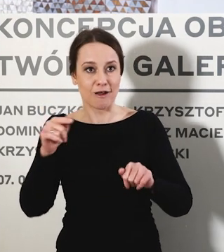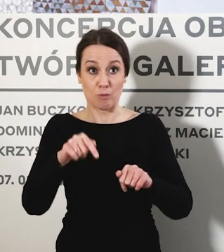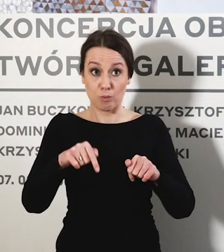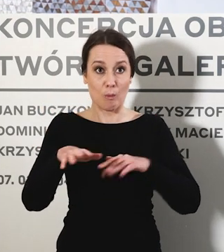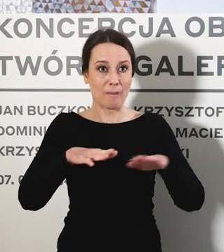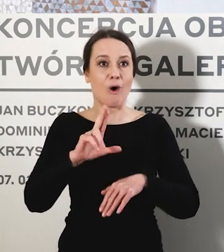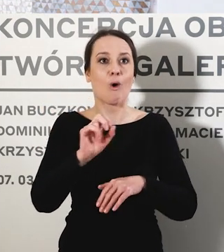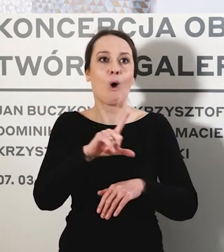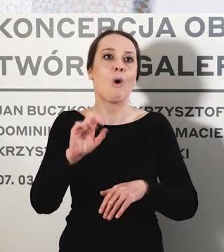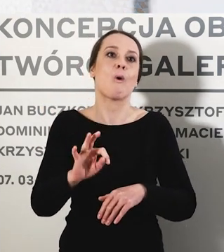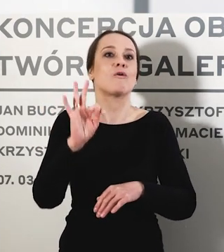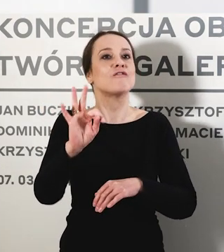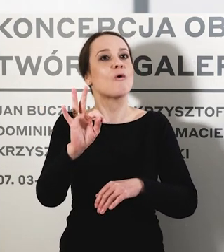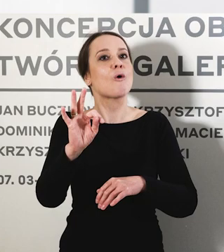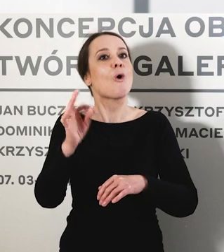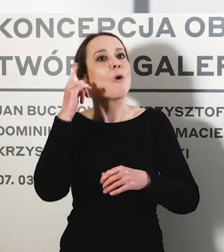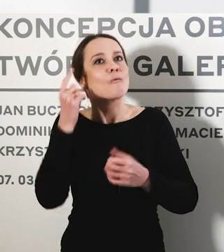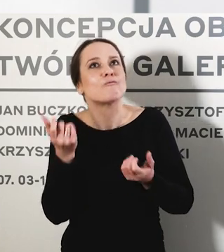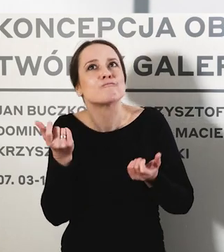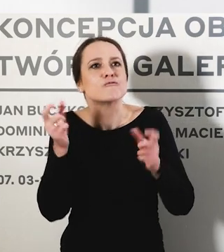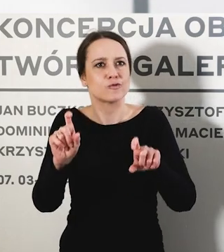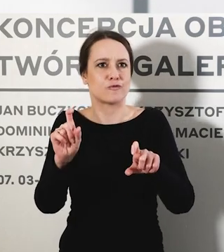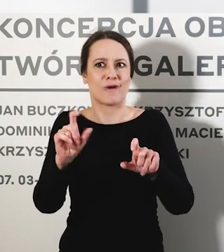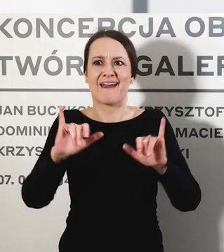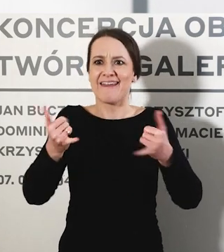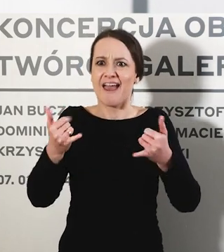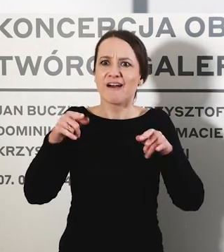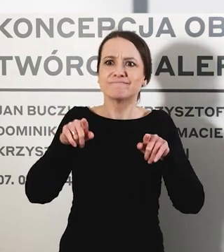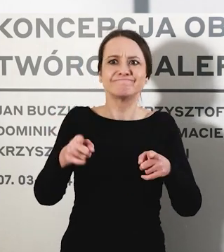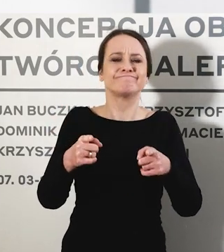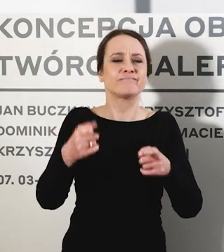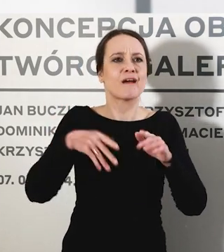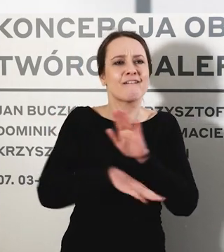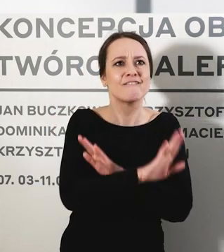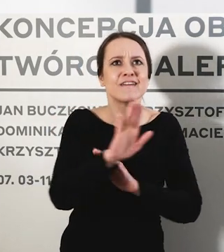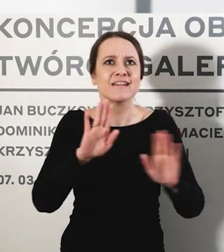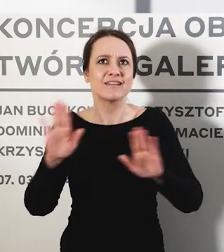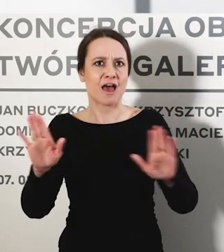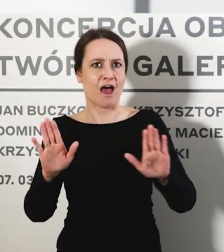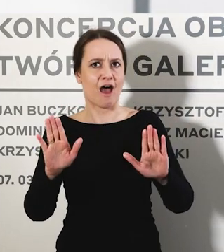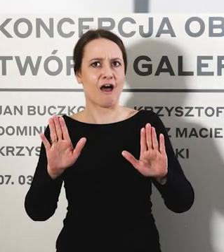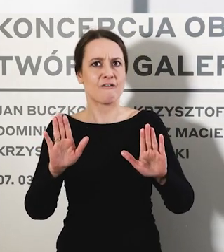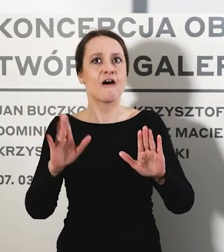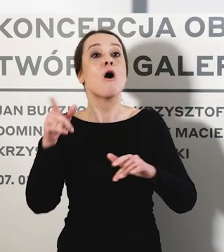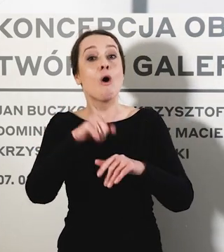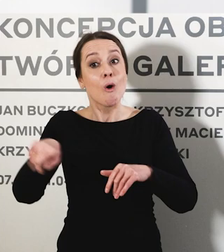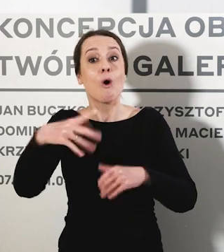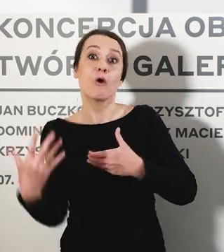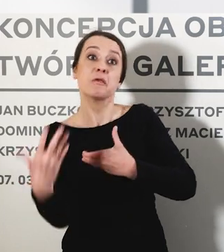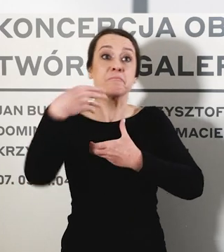poprzez organizowanie wystaw włączyli się w ten dyskurs przełomu